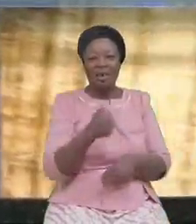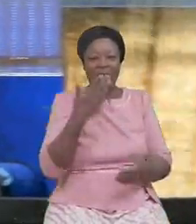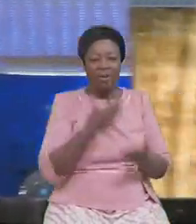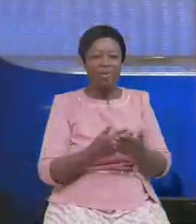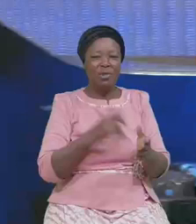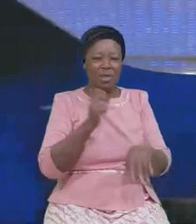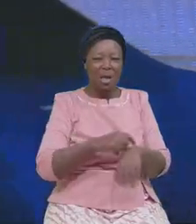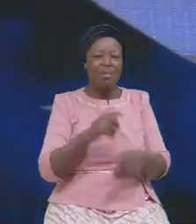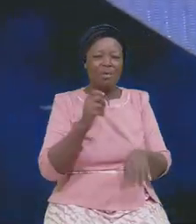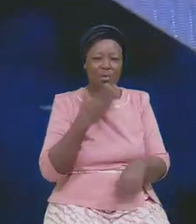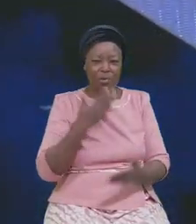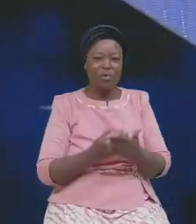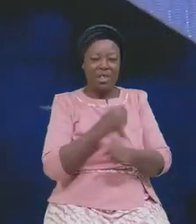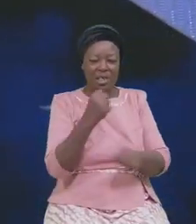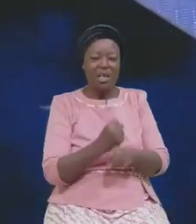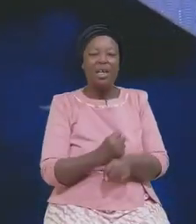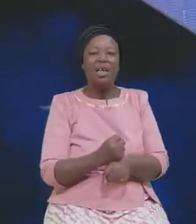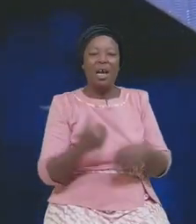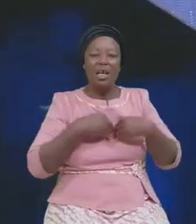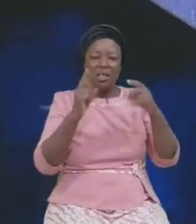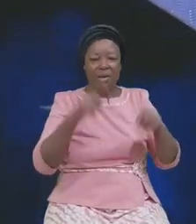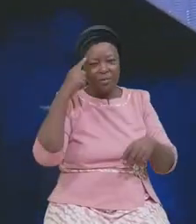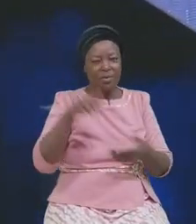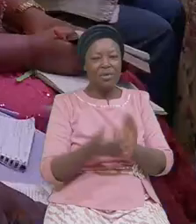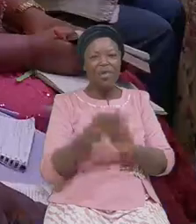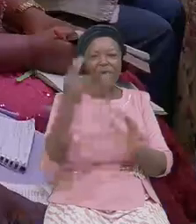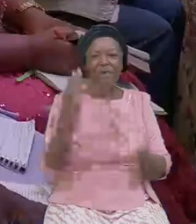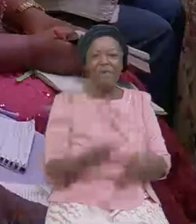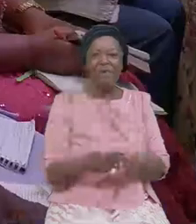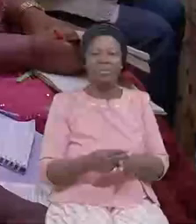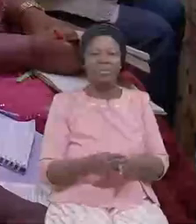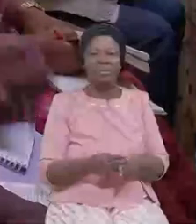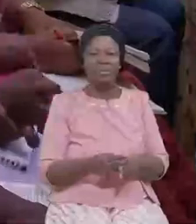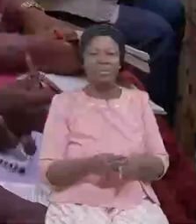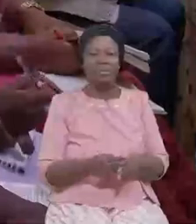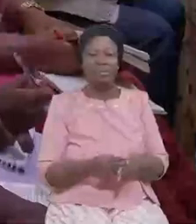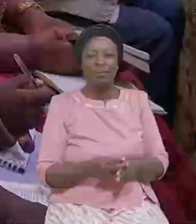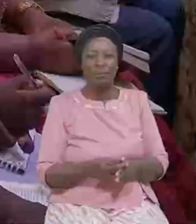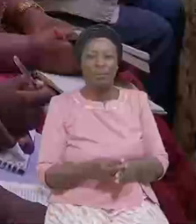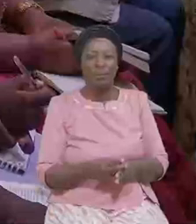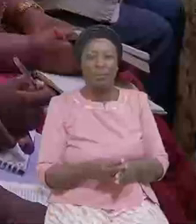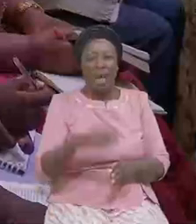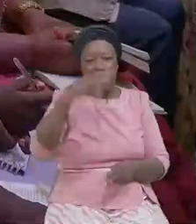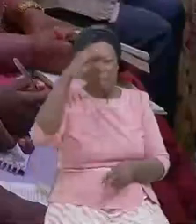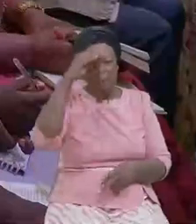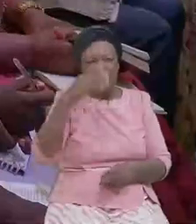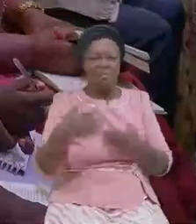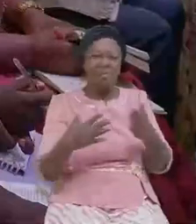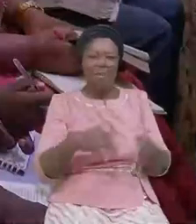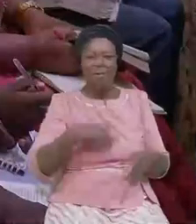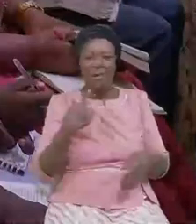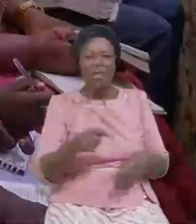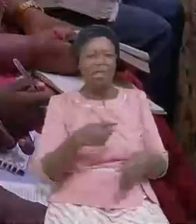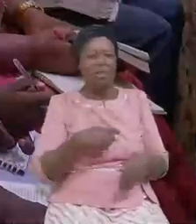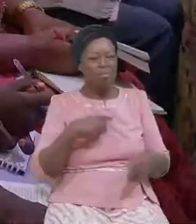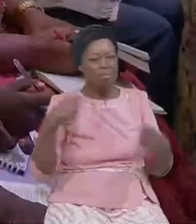année, une bonne période est venue pour vous au nom de Jésus. Beaucoup peuvent être les afflictions du juste,